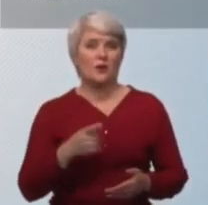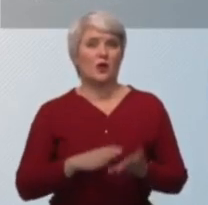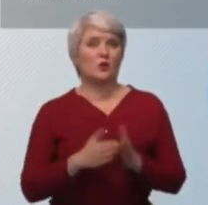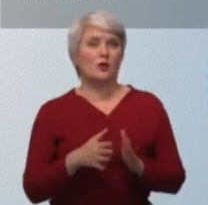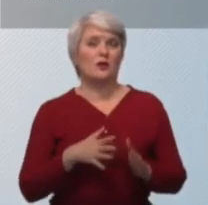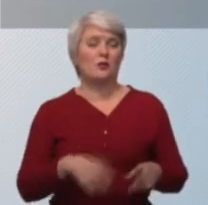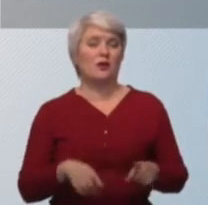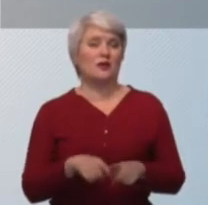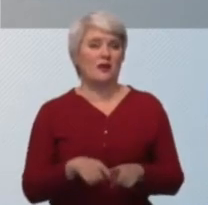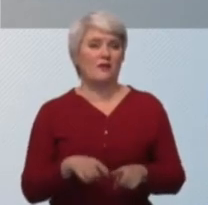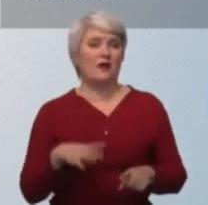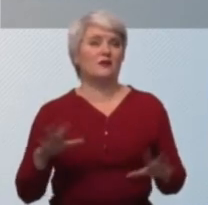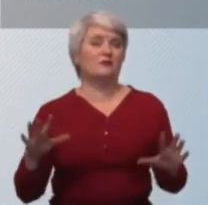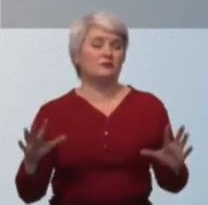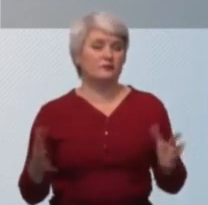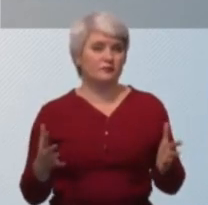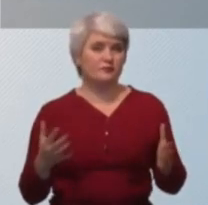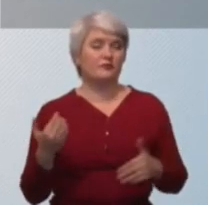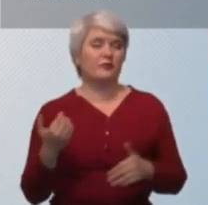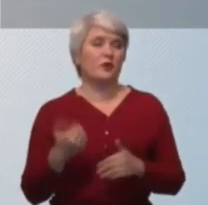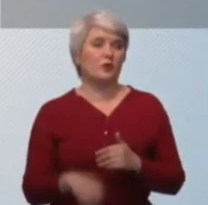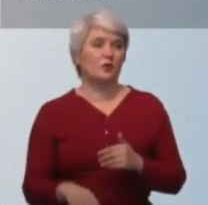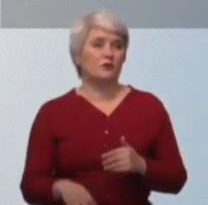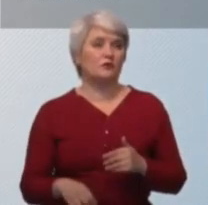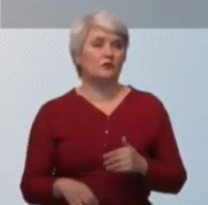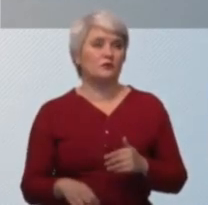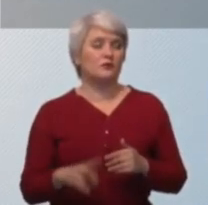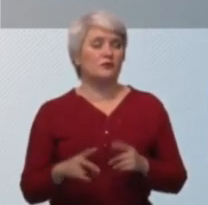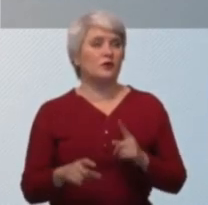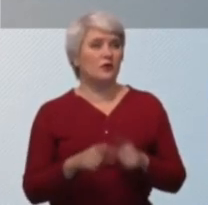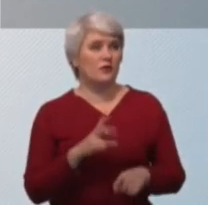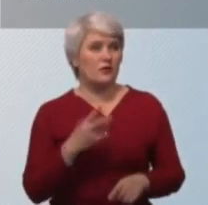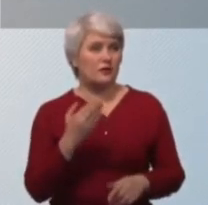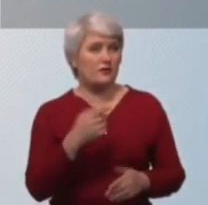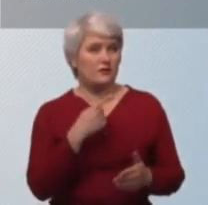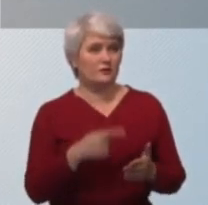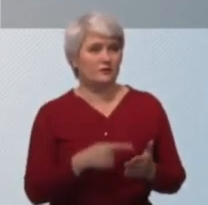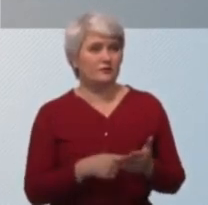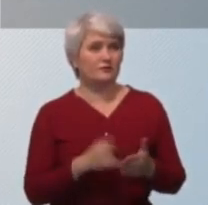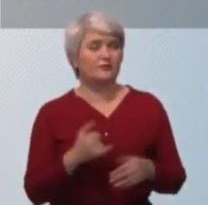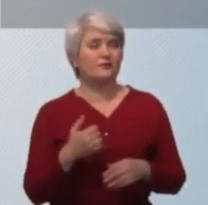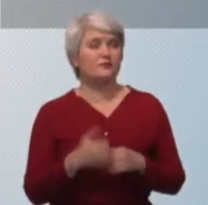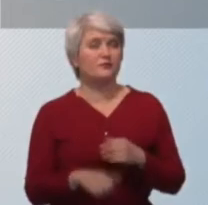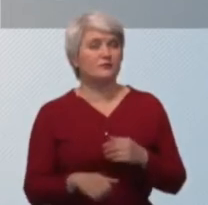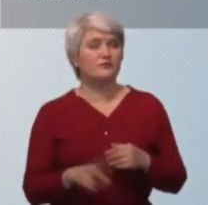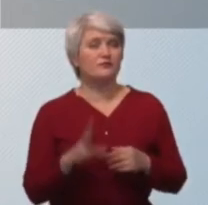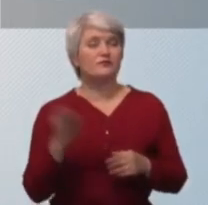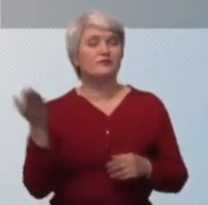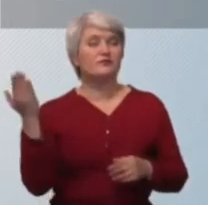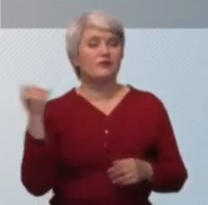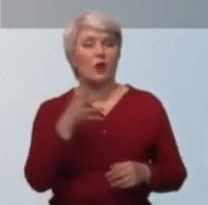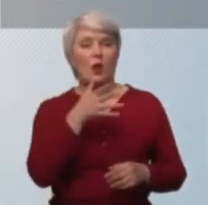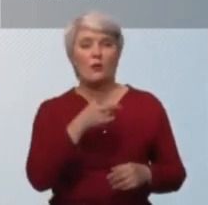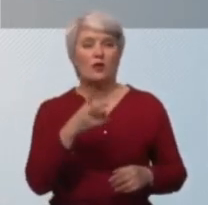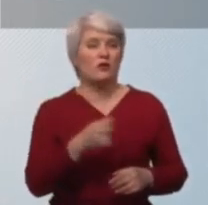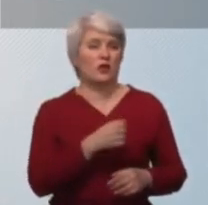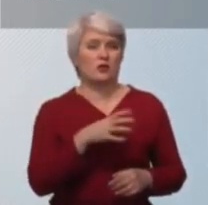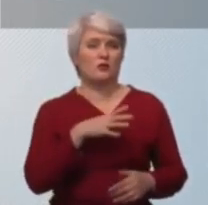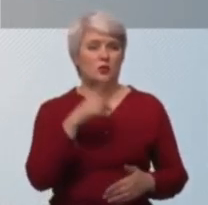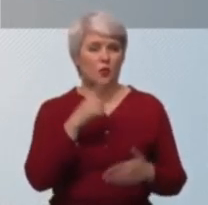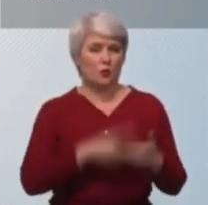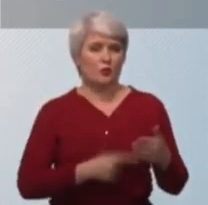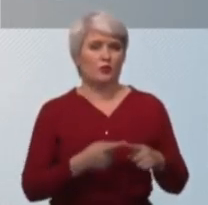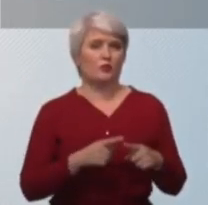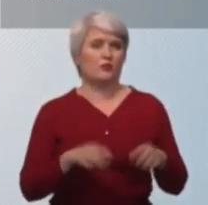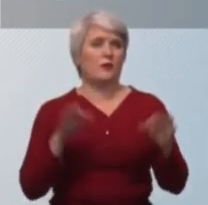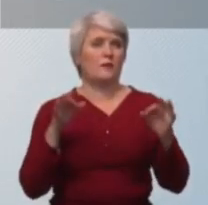что это произошло, и уже как бы... Это ответ на ваш вопрос. И уже как бы... На тот период не жалею, был убежден, что это